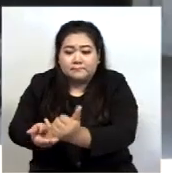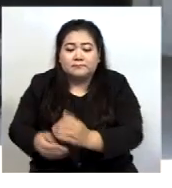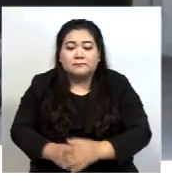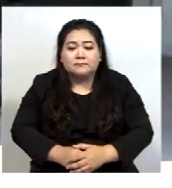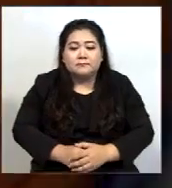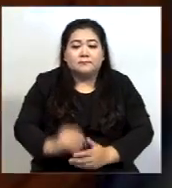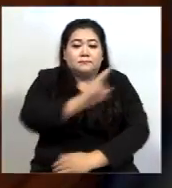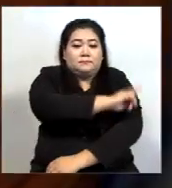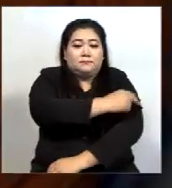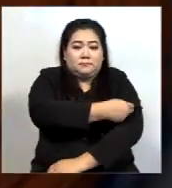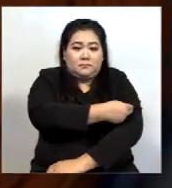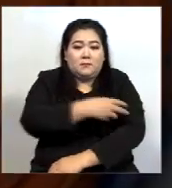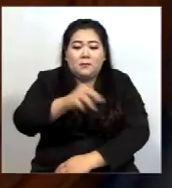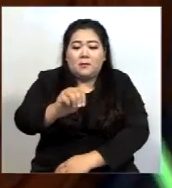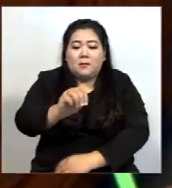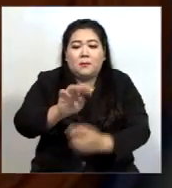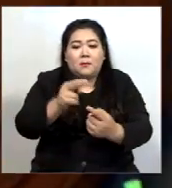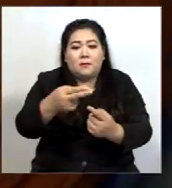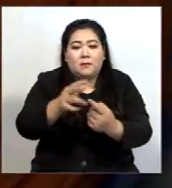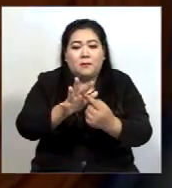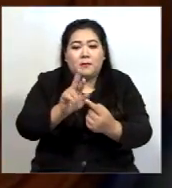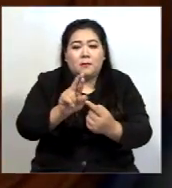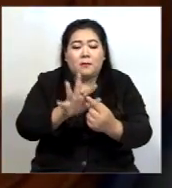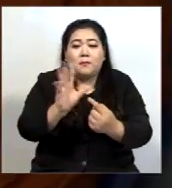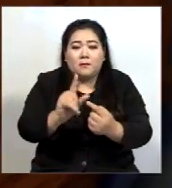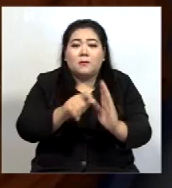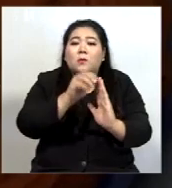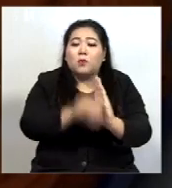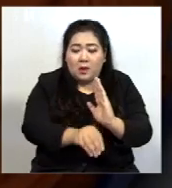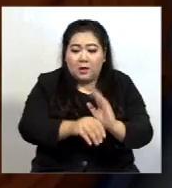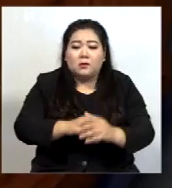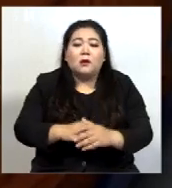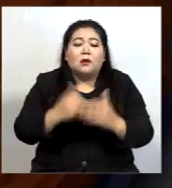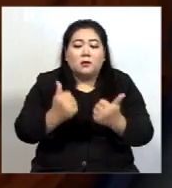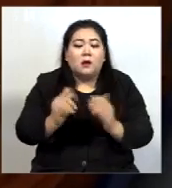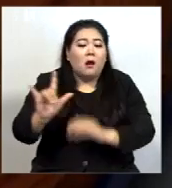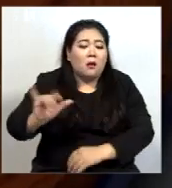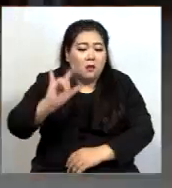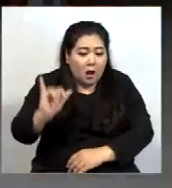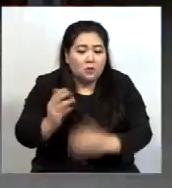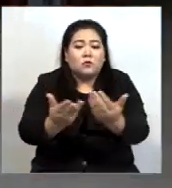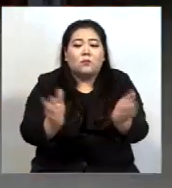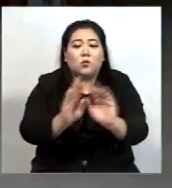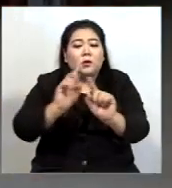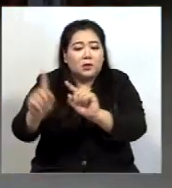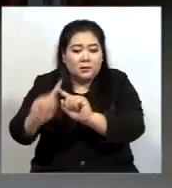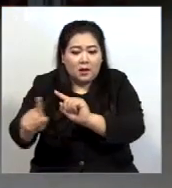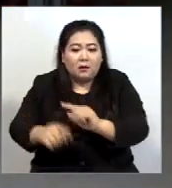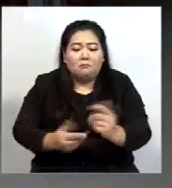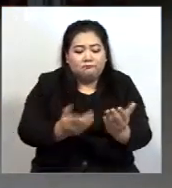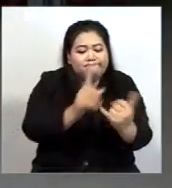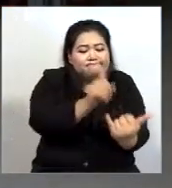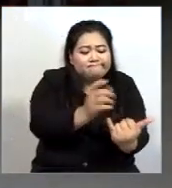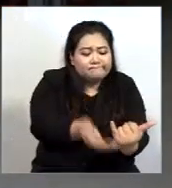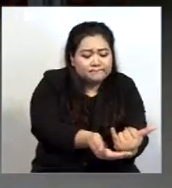บรรยากาศที่โรงพยาบาลมหาราชนครราชสีมายังคงมีญาติเดินทางไปติดต่อเพื่อขอรับศพจากเหตุการณ์คนร้ายกราดยิงอย่